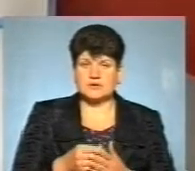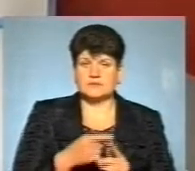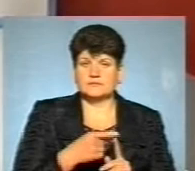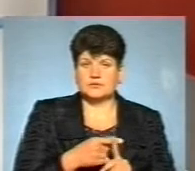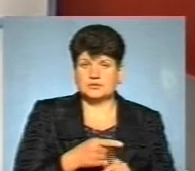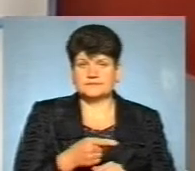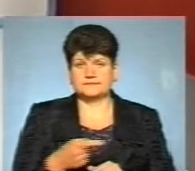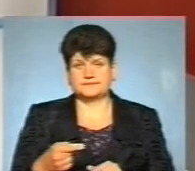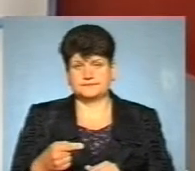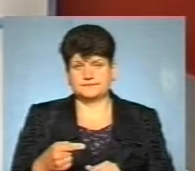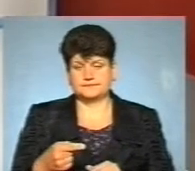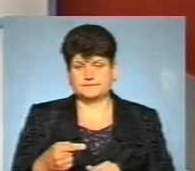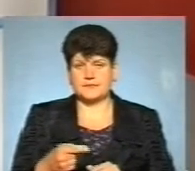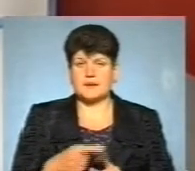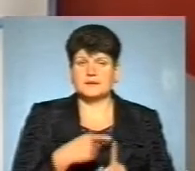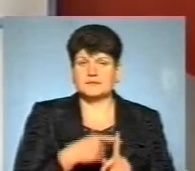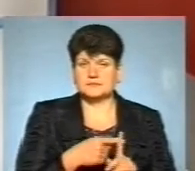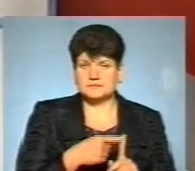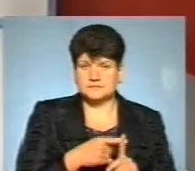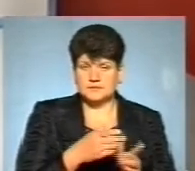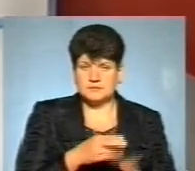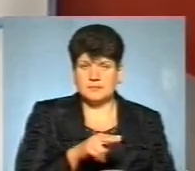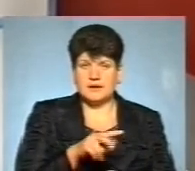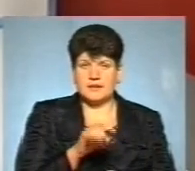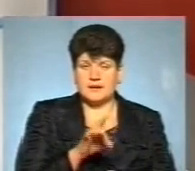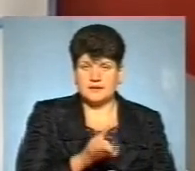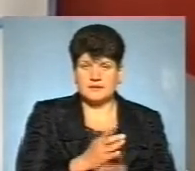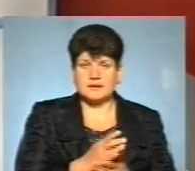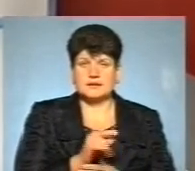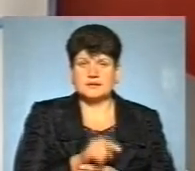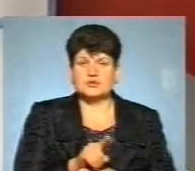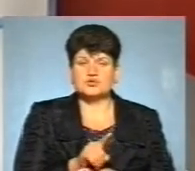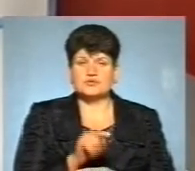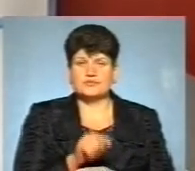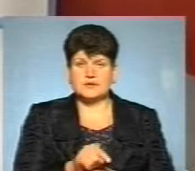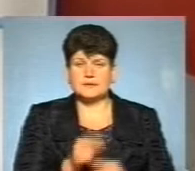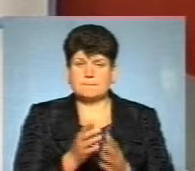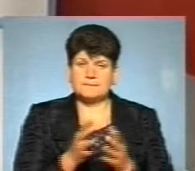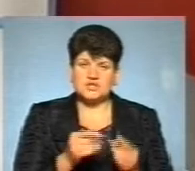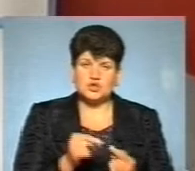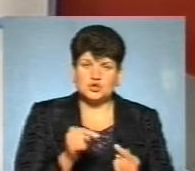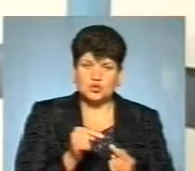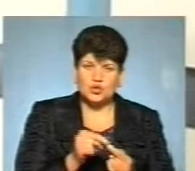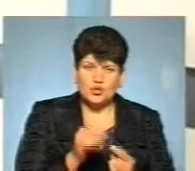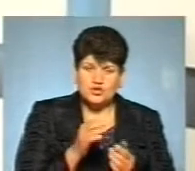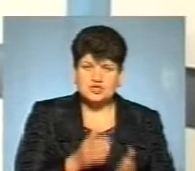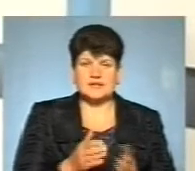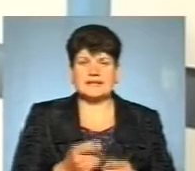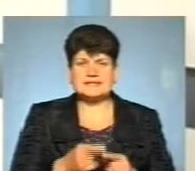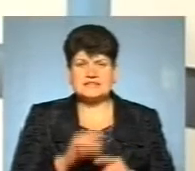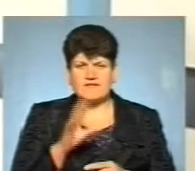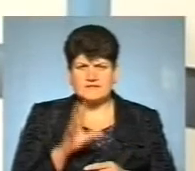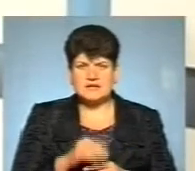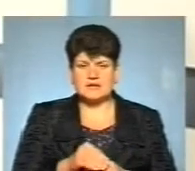і недоліки. Перевагами методу ПЛР є те, що він більш точніший, і це взагалі